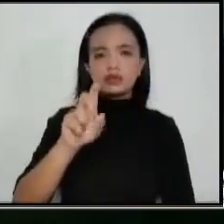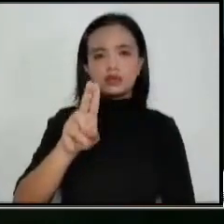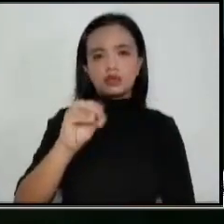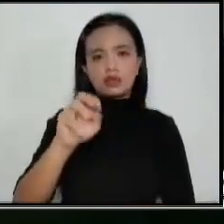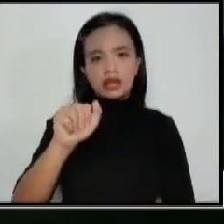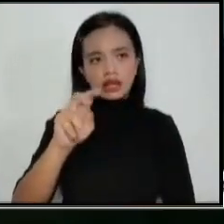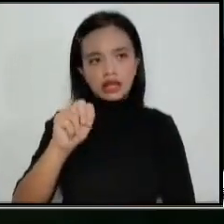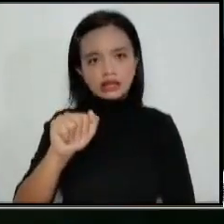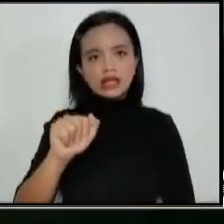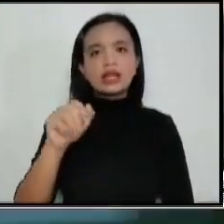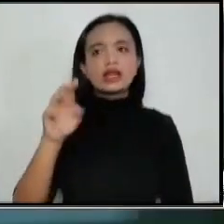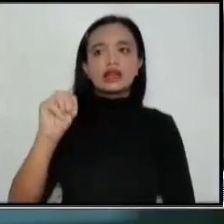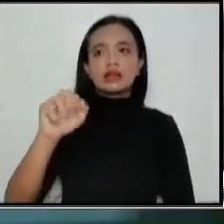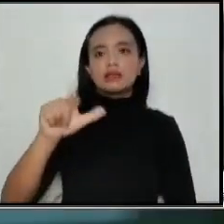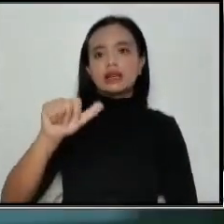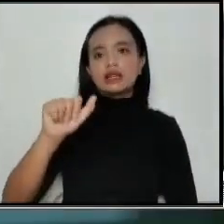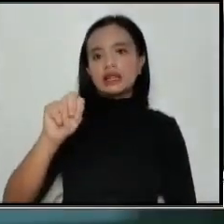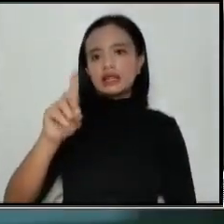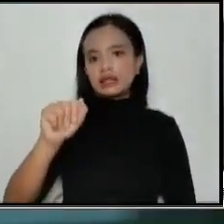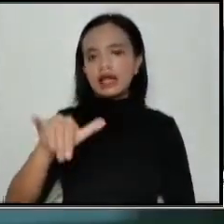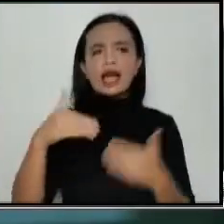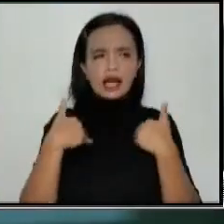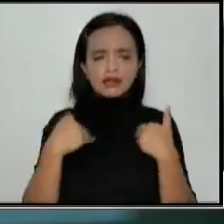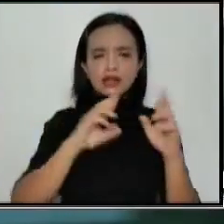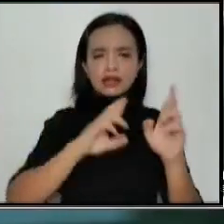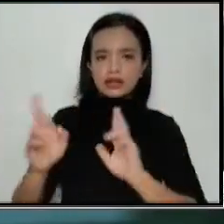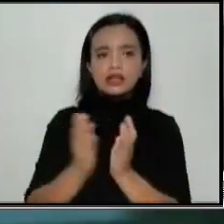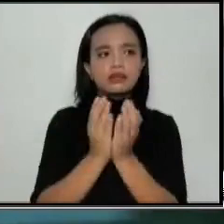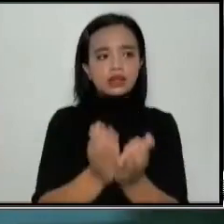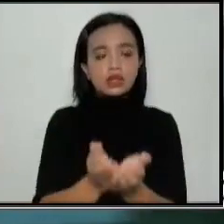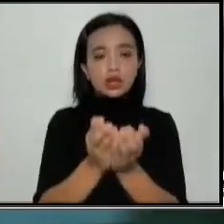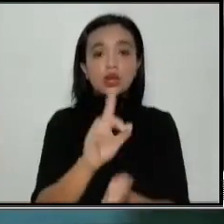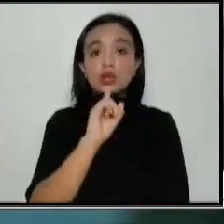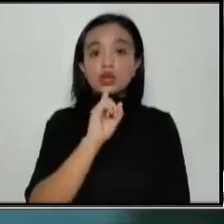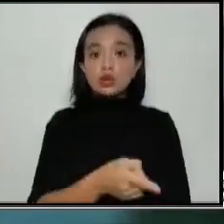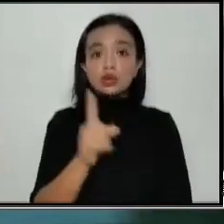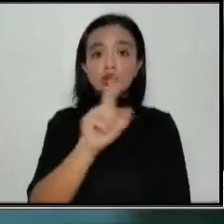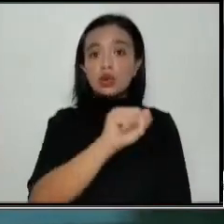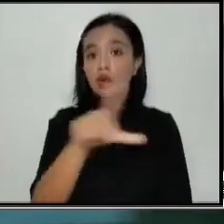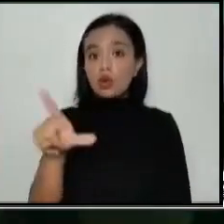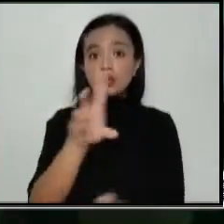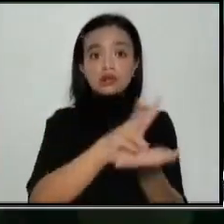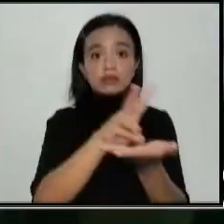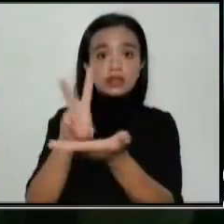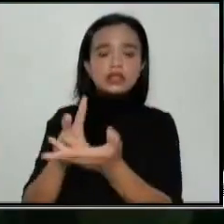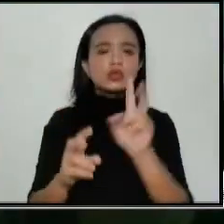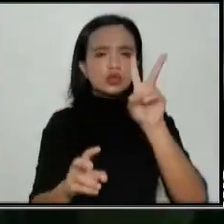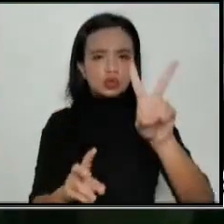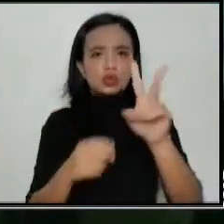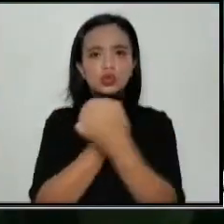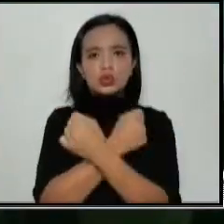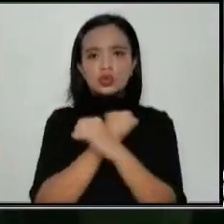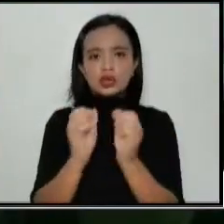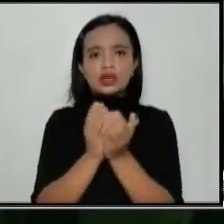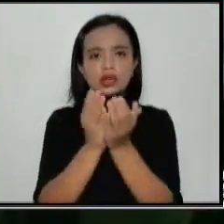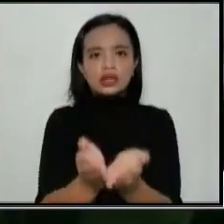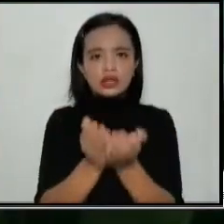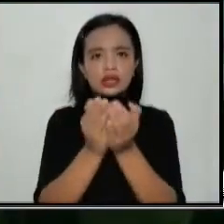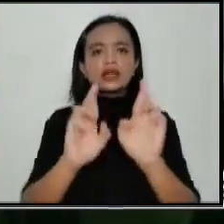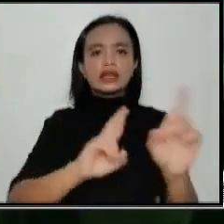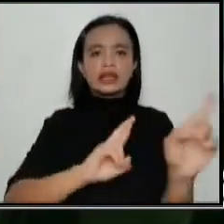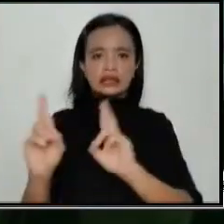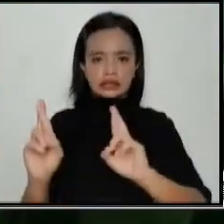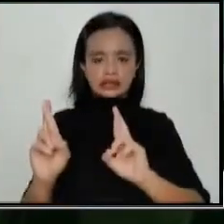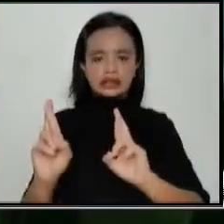mga naka-preposition na po mga boats. Usually ang dinideploy namin sa bawat area, dalawang rescue boats po yun, naka-preposition.